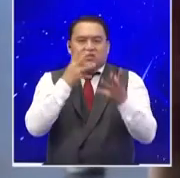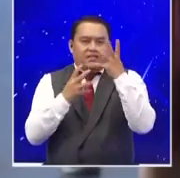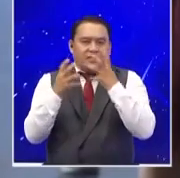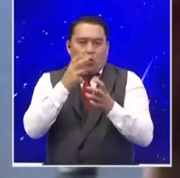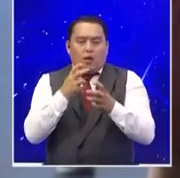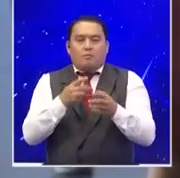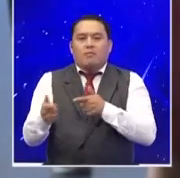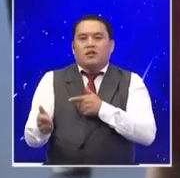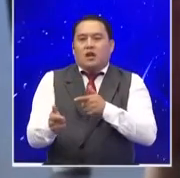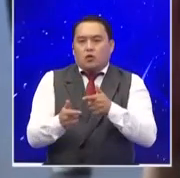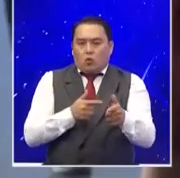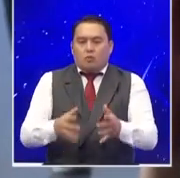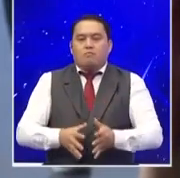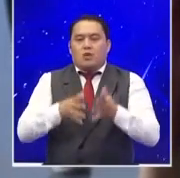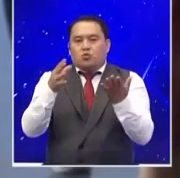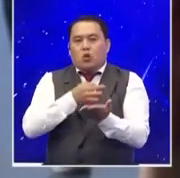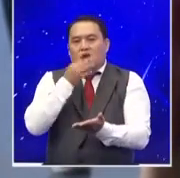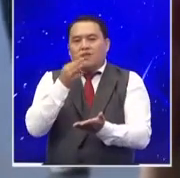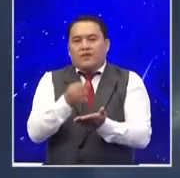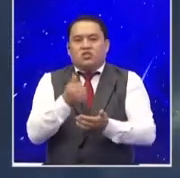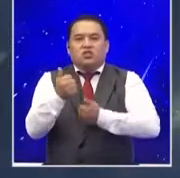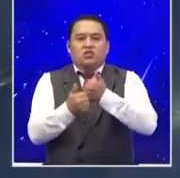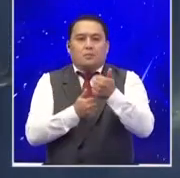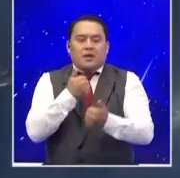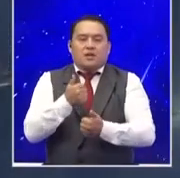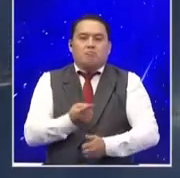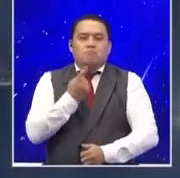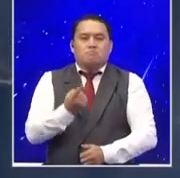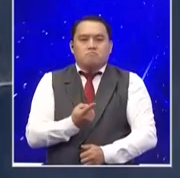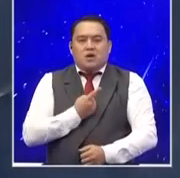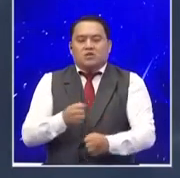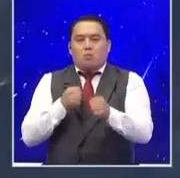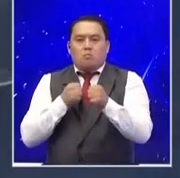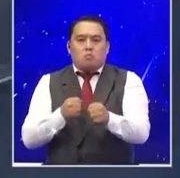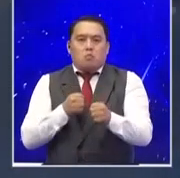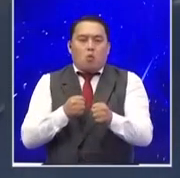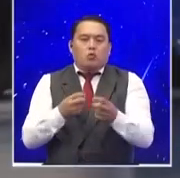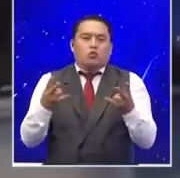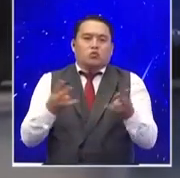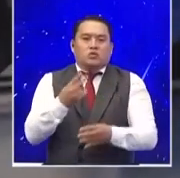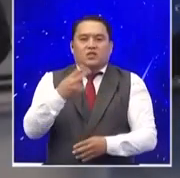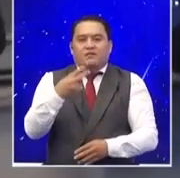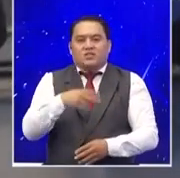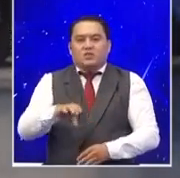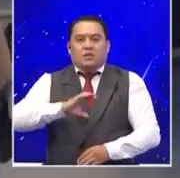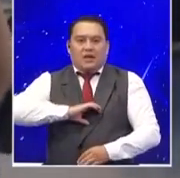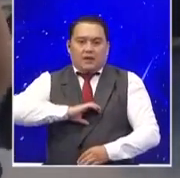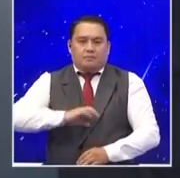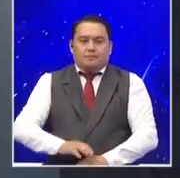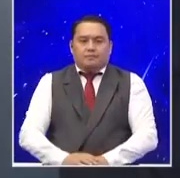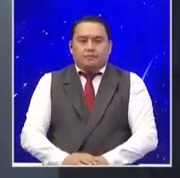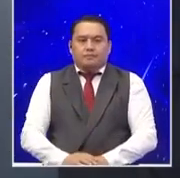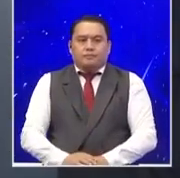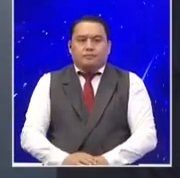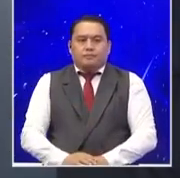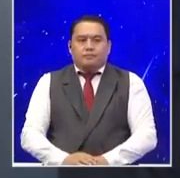И потому подготовка идет с большой ответственностью. На чемпионате области мастерам кожаных перчаток следует завоевать более 20 медалей. В